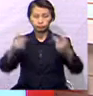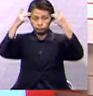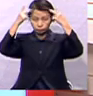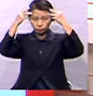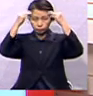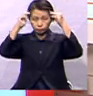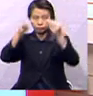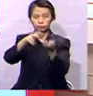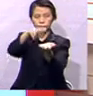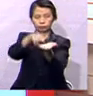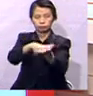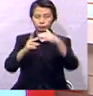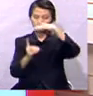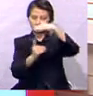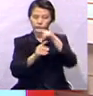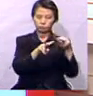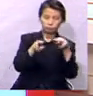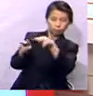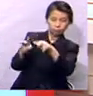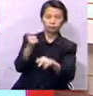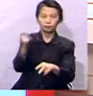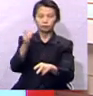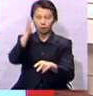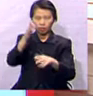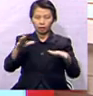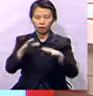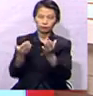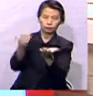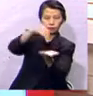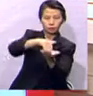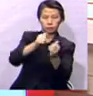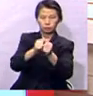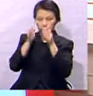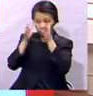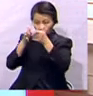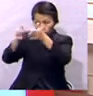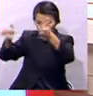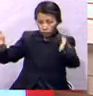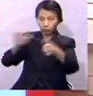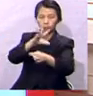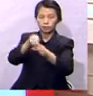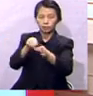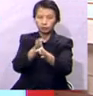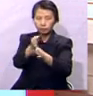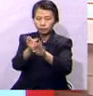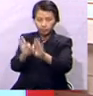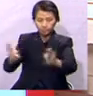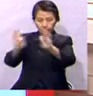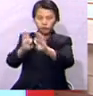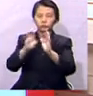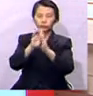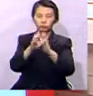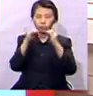Perdana Menteri turut mengesahkan Dasar Pandang Ketimur akan dilaksanakan semula dengan skop lebih luas meliputi bidang utama